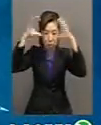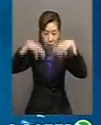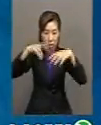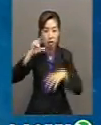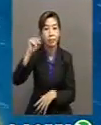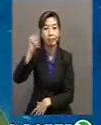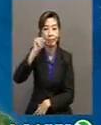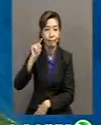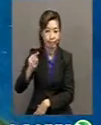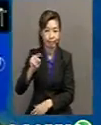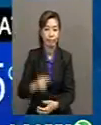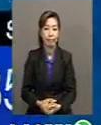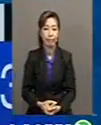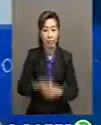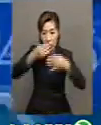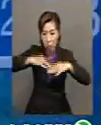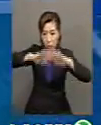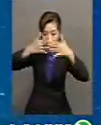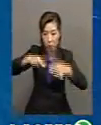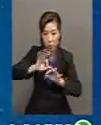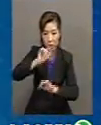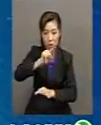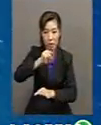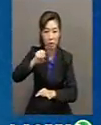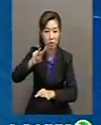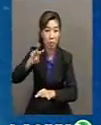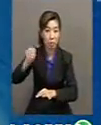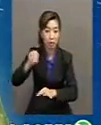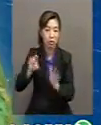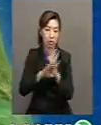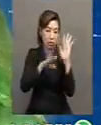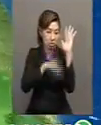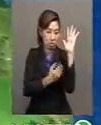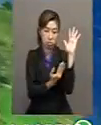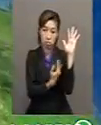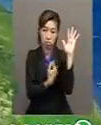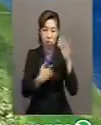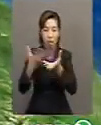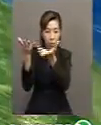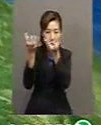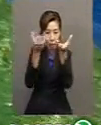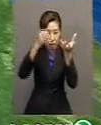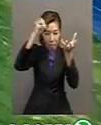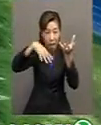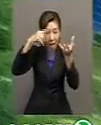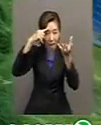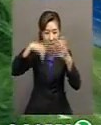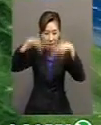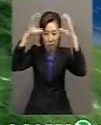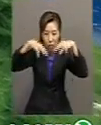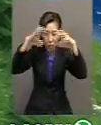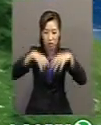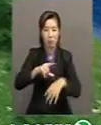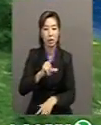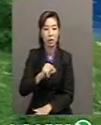อยละ30ของพื้นที่ทะเลมีคลื่นสูง 1-2 เมตรปิดท้ายกันที่ภาคใต้ฝั่งตะวันตกมีเมฆเป็นส่วนมากฝนฟ้าคะนองร้อย